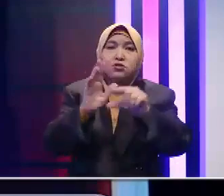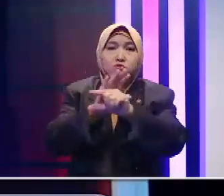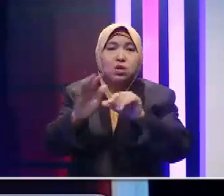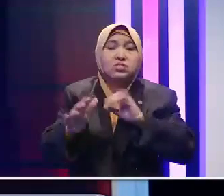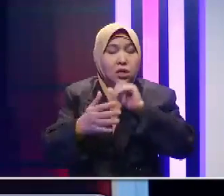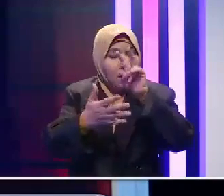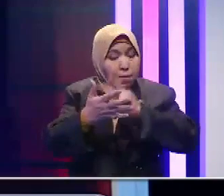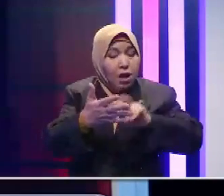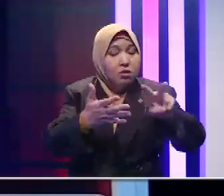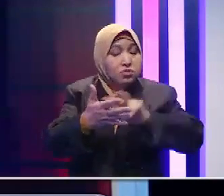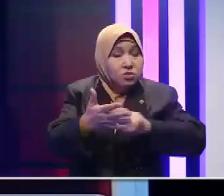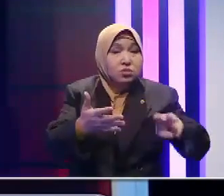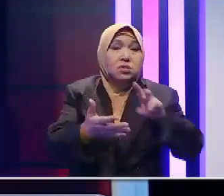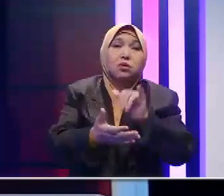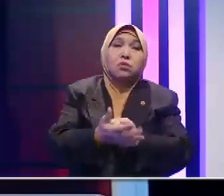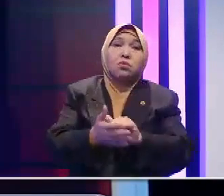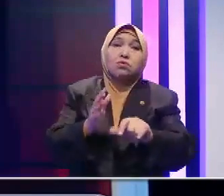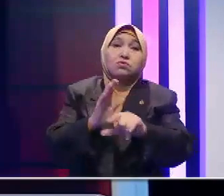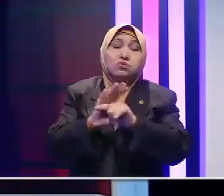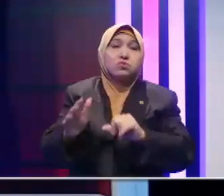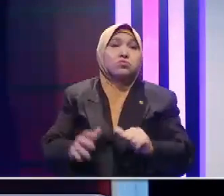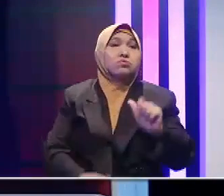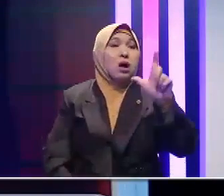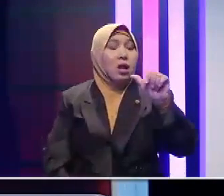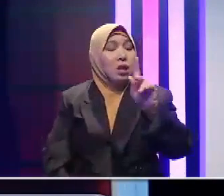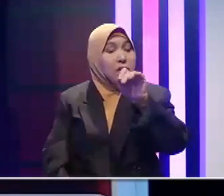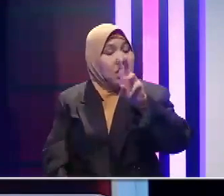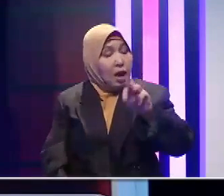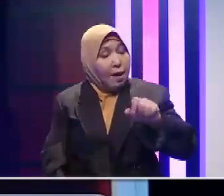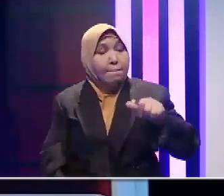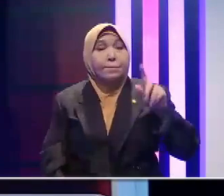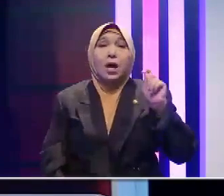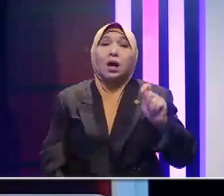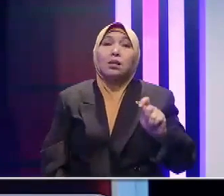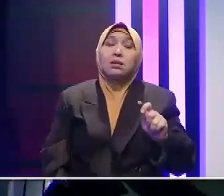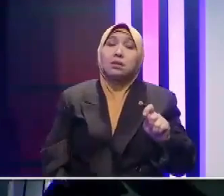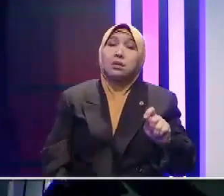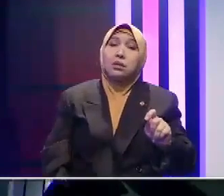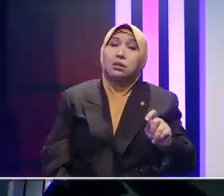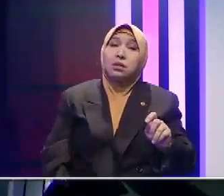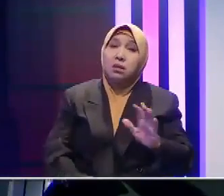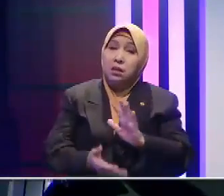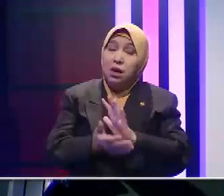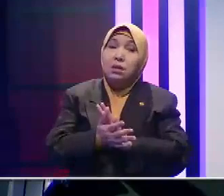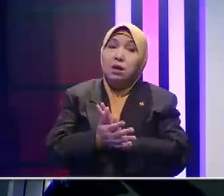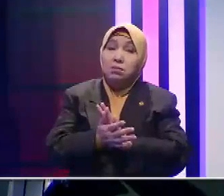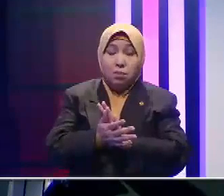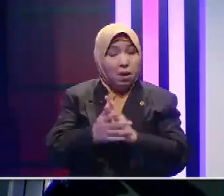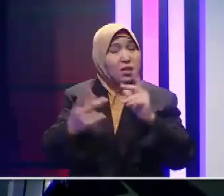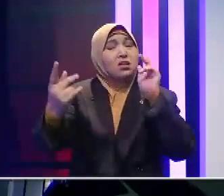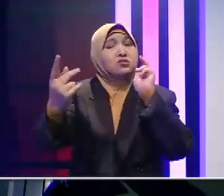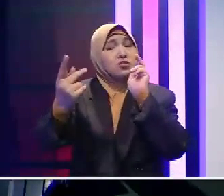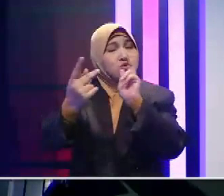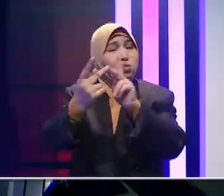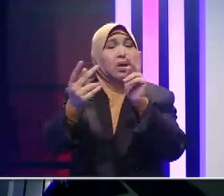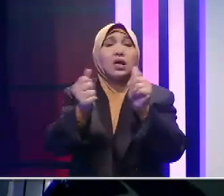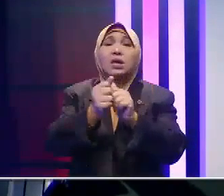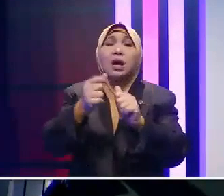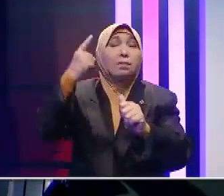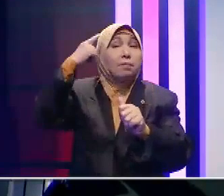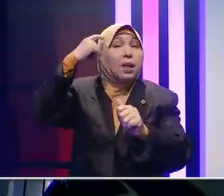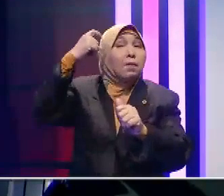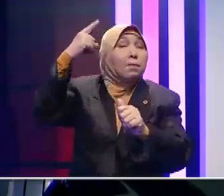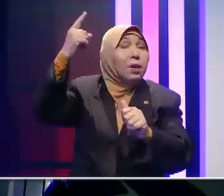baca tu surah Al-Qiyamah. Oh, subhanallah. Al-Qiyamah. Dan memang kenalah dengan mimpi yang saya dapat tu. Itu